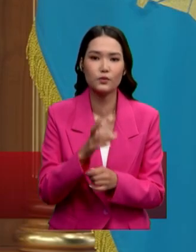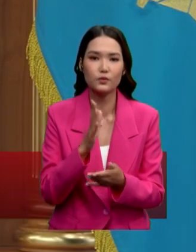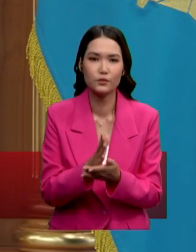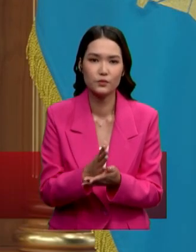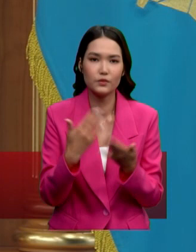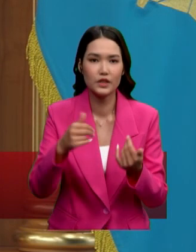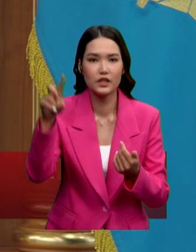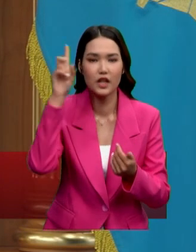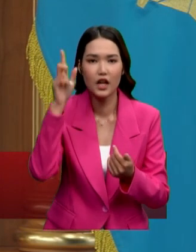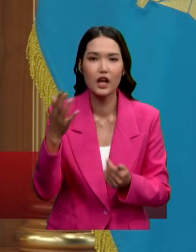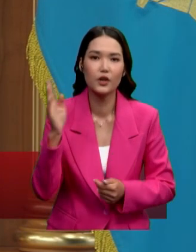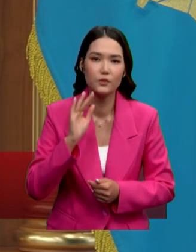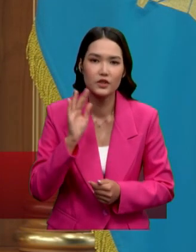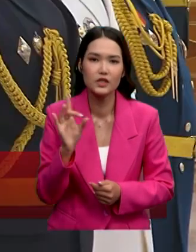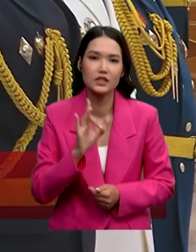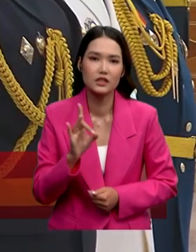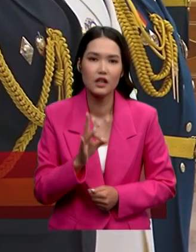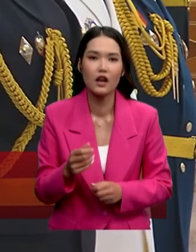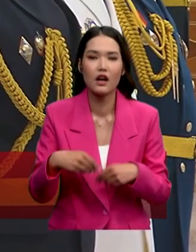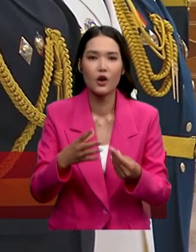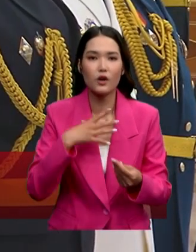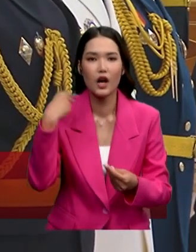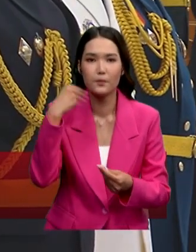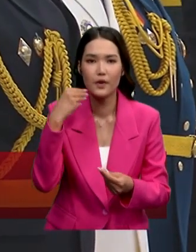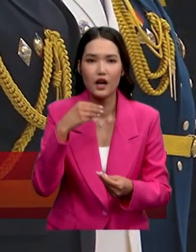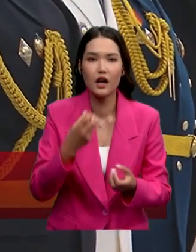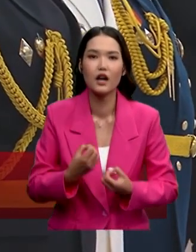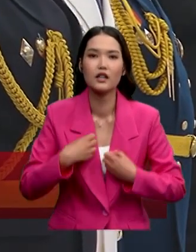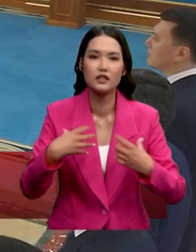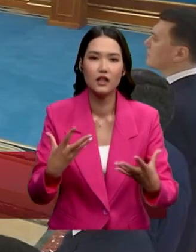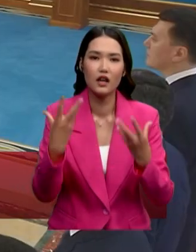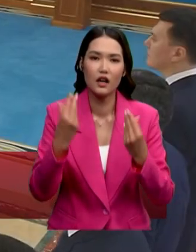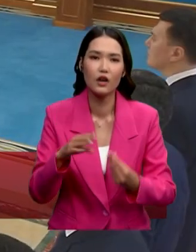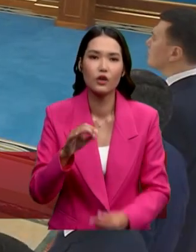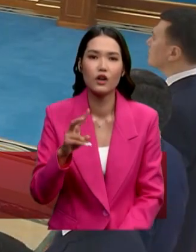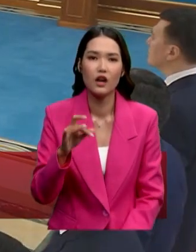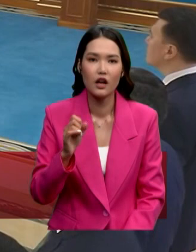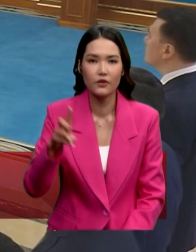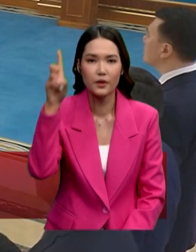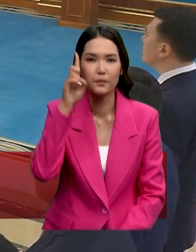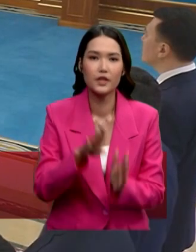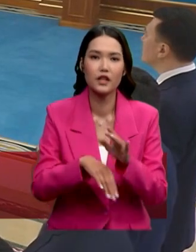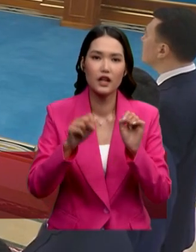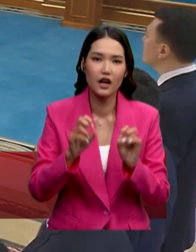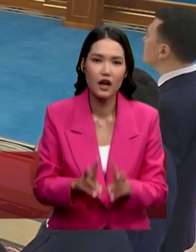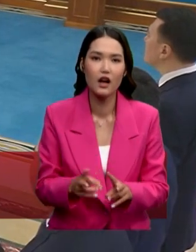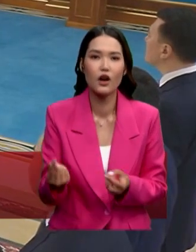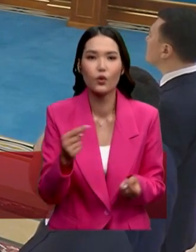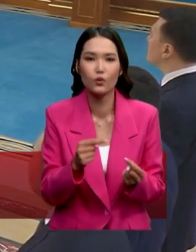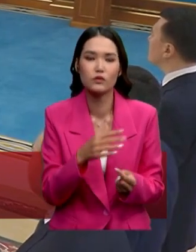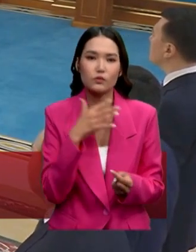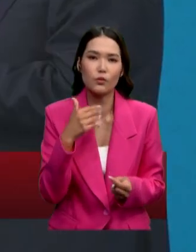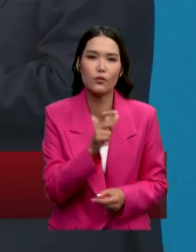мен әлеуметтік жеңілдіктер артуда, деді президент. Салтанатты рәсімде Тоқаев мемлекеттің қауіпсіздігіне атсалысып жүрген